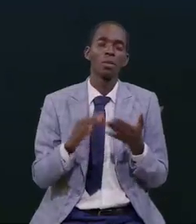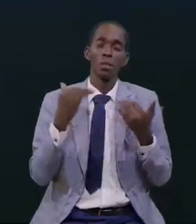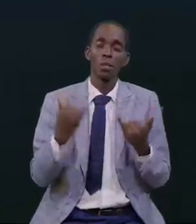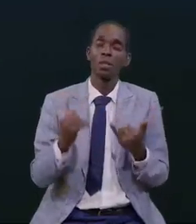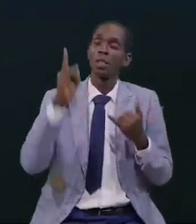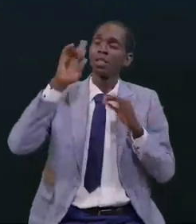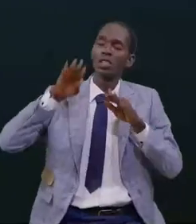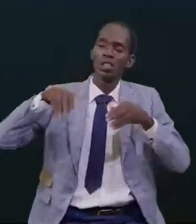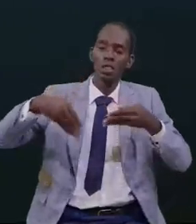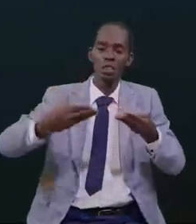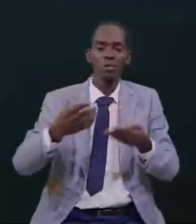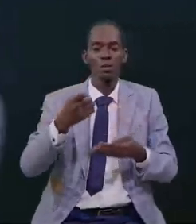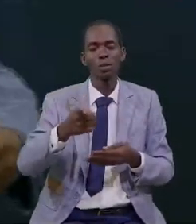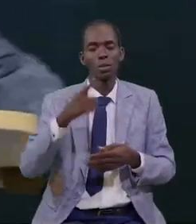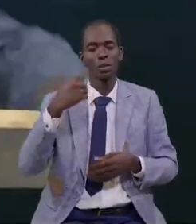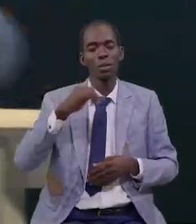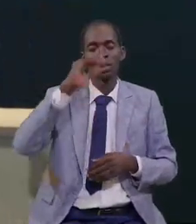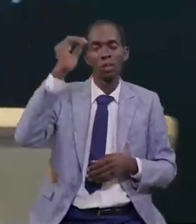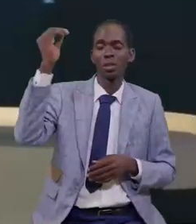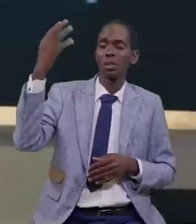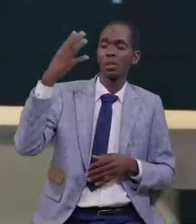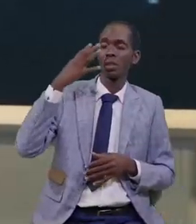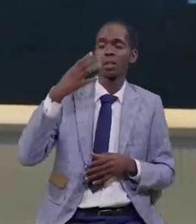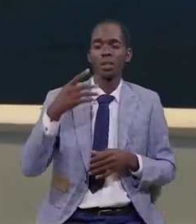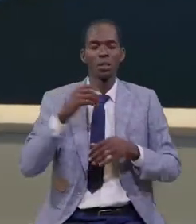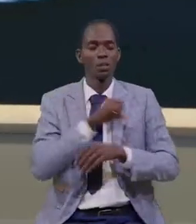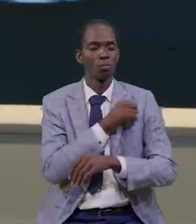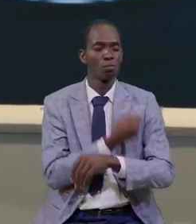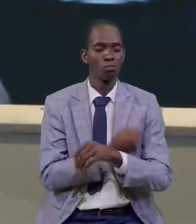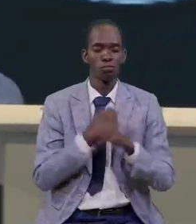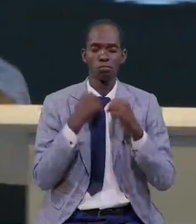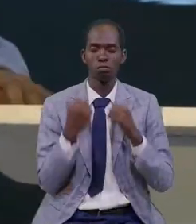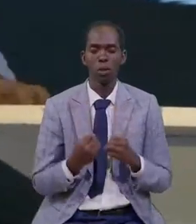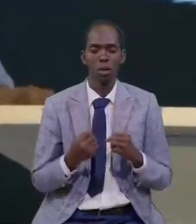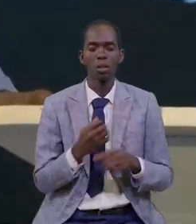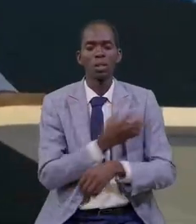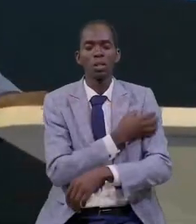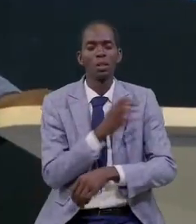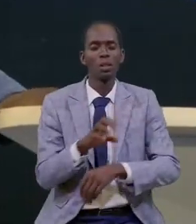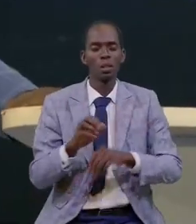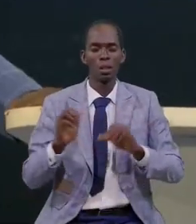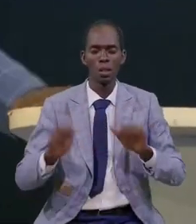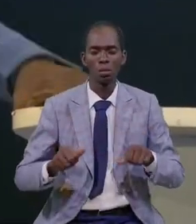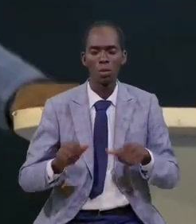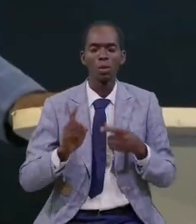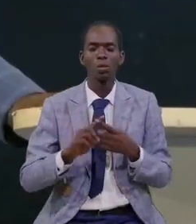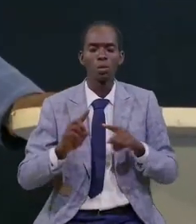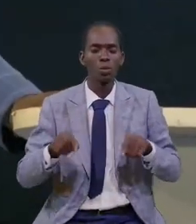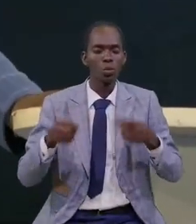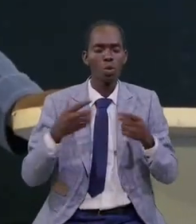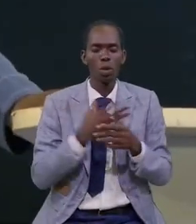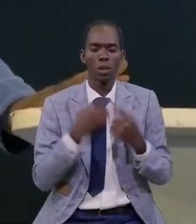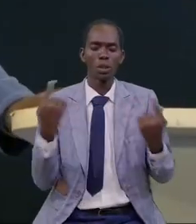vous donne la grâce la force et vous donne la capacité d'aller et de ne plus p